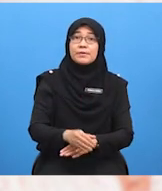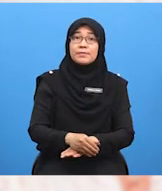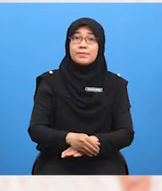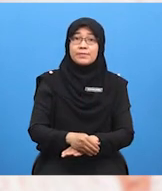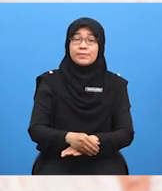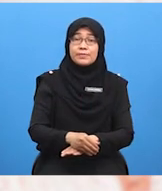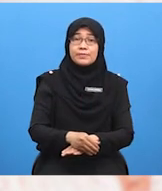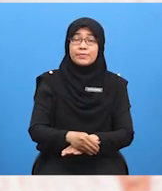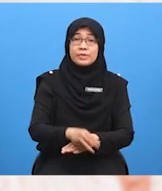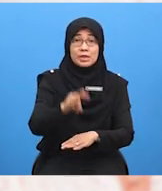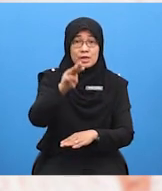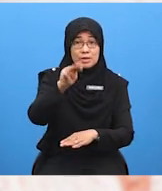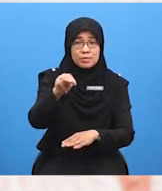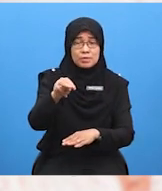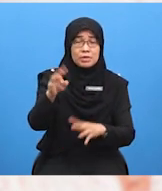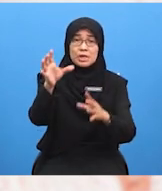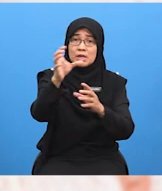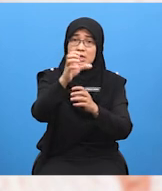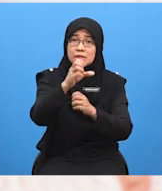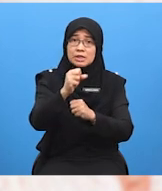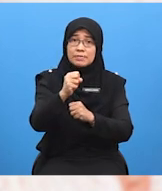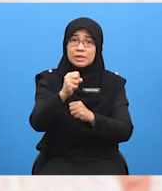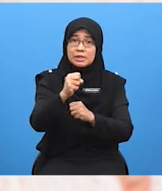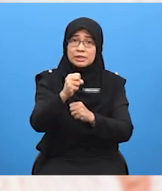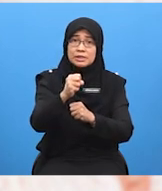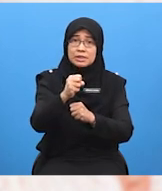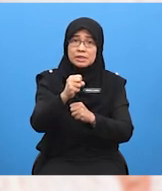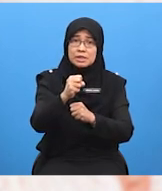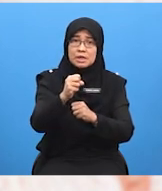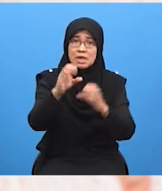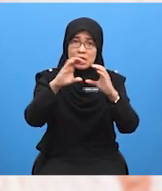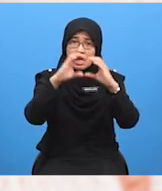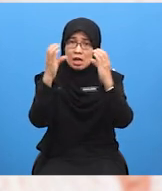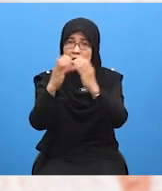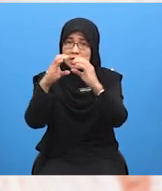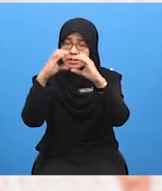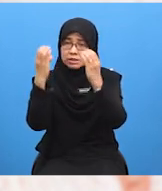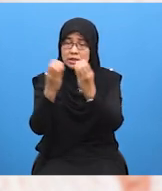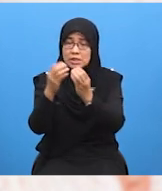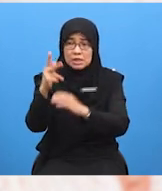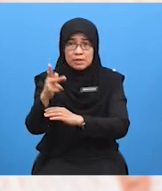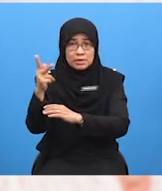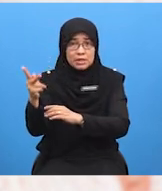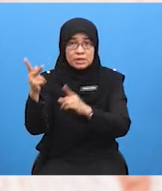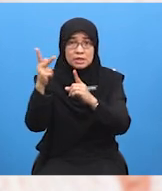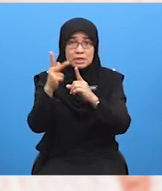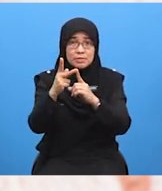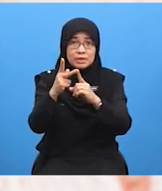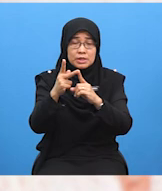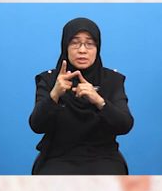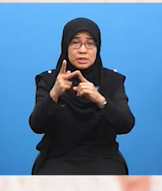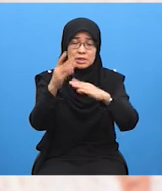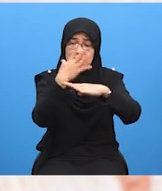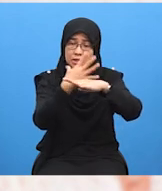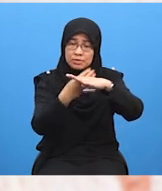Selain itu, pelajar juga seharusnya dapat mengklasifikasikan peranti kepada